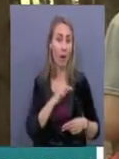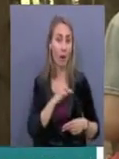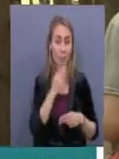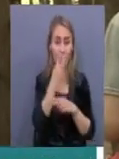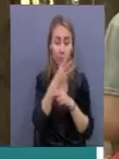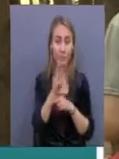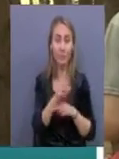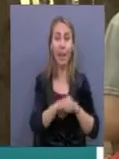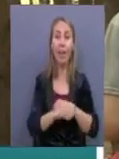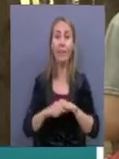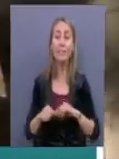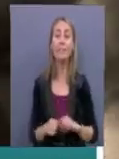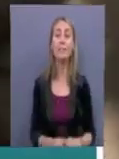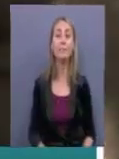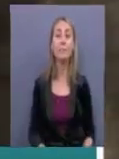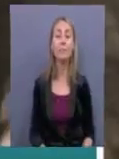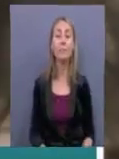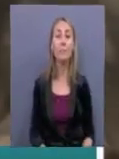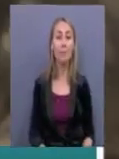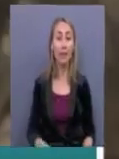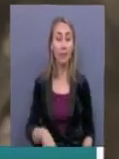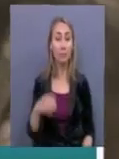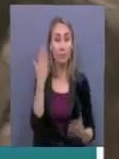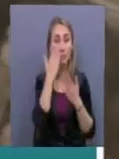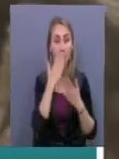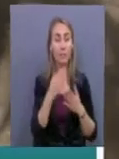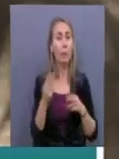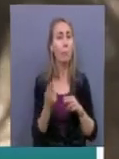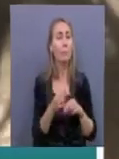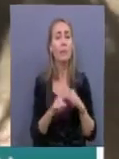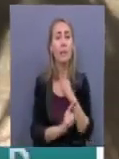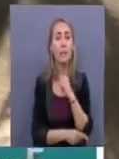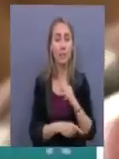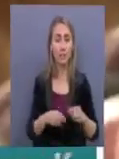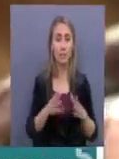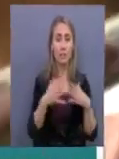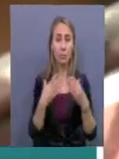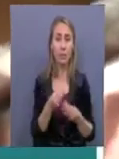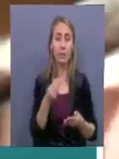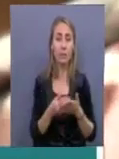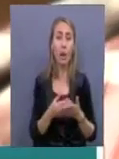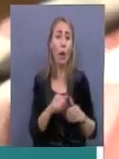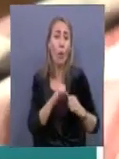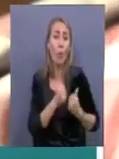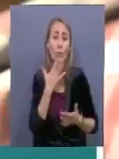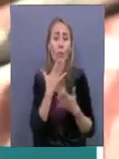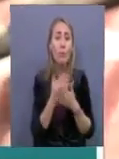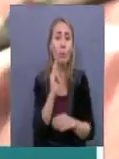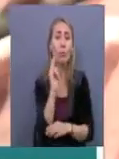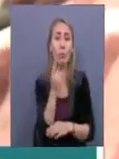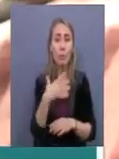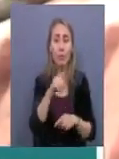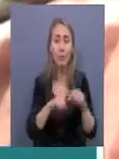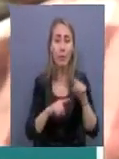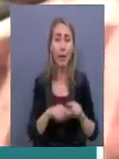мен тылсымдығы, қолда бар алтынның қадіріне жоғалтпай жатып жету мәселесі қозғалған. Ата-анасының баласына деген шексіз махаббаты